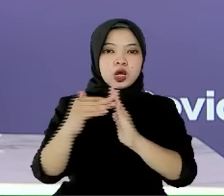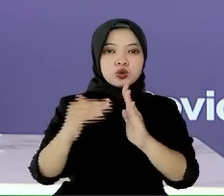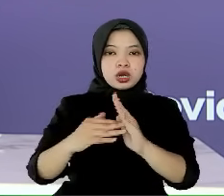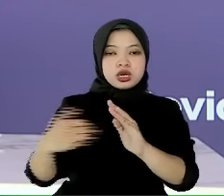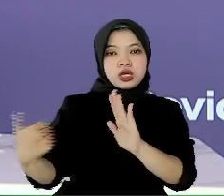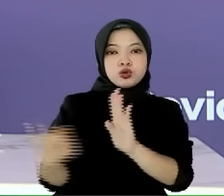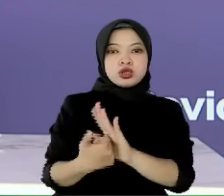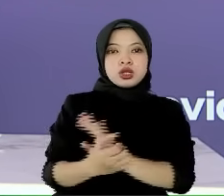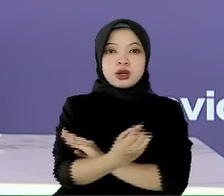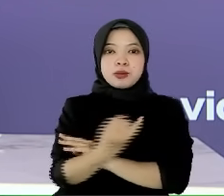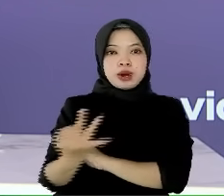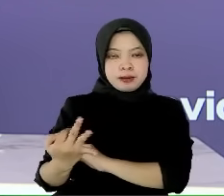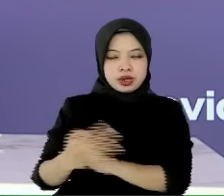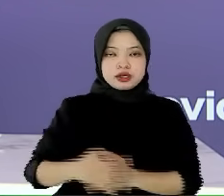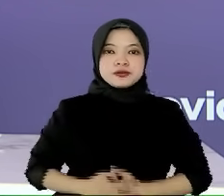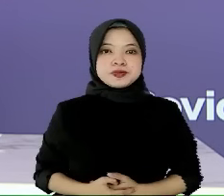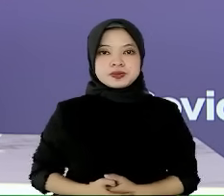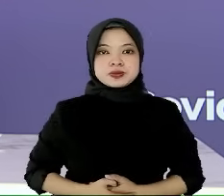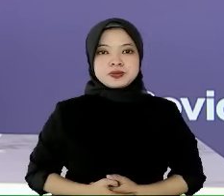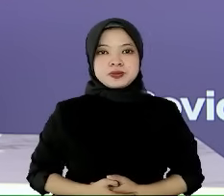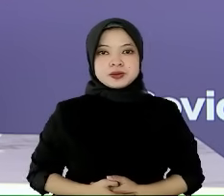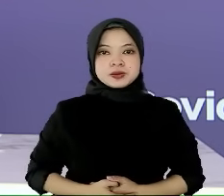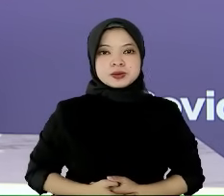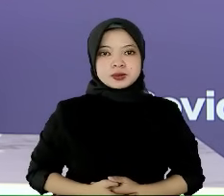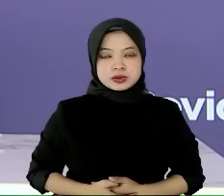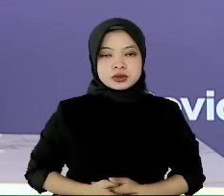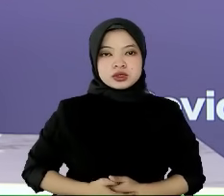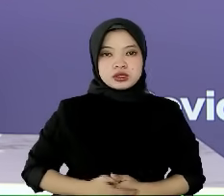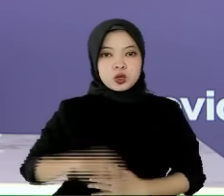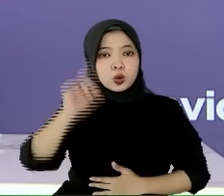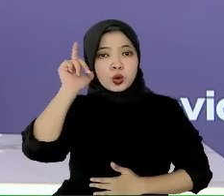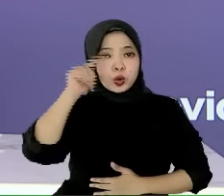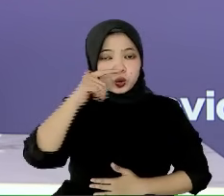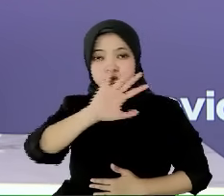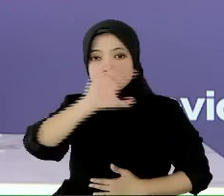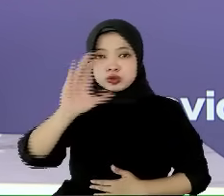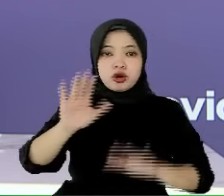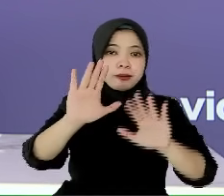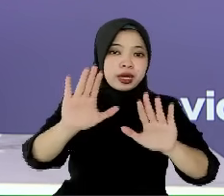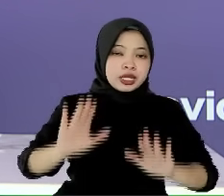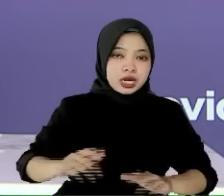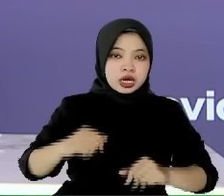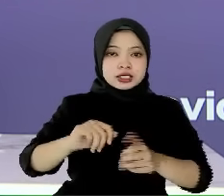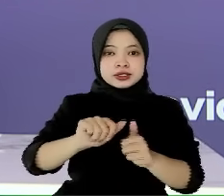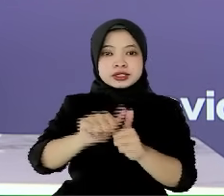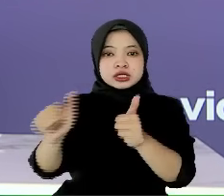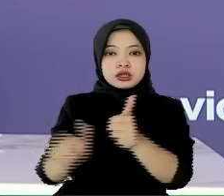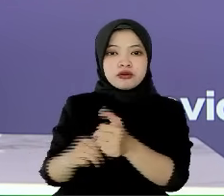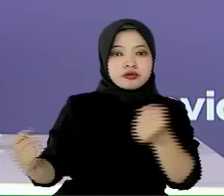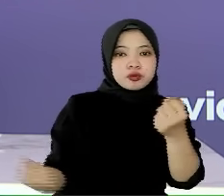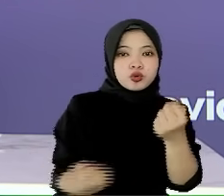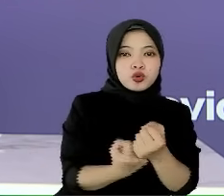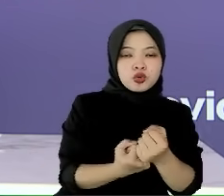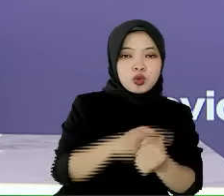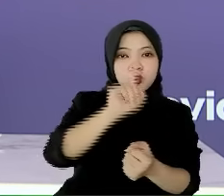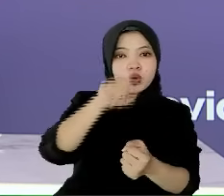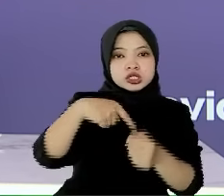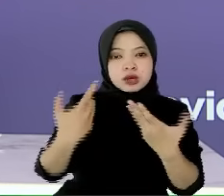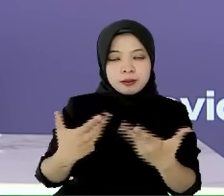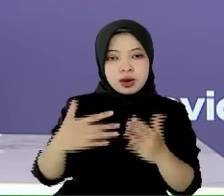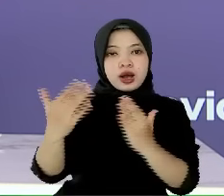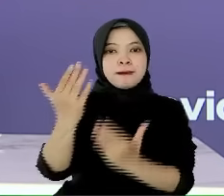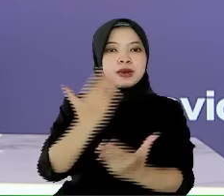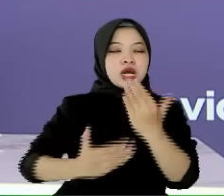sebagai berikut. Seluruh pemain, official, kru media, dan staf pendukung wajib